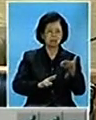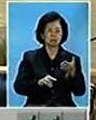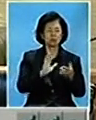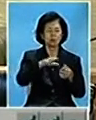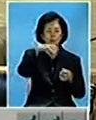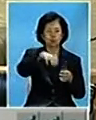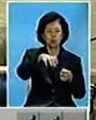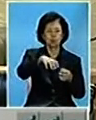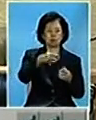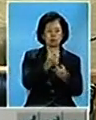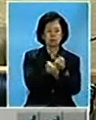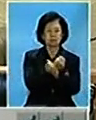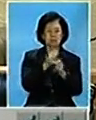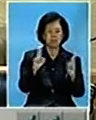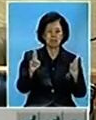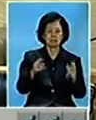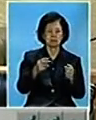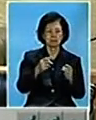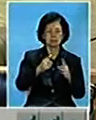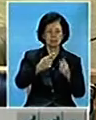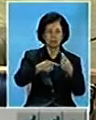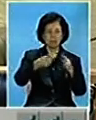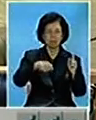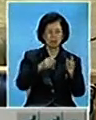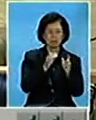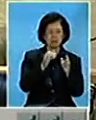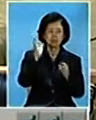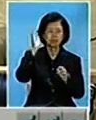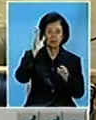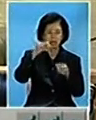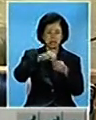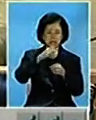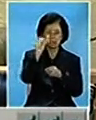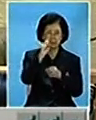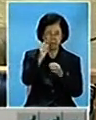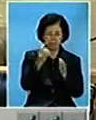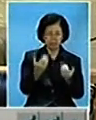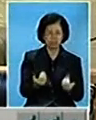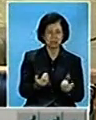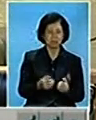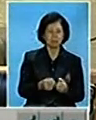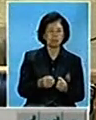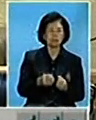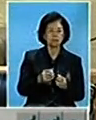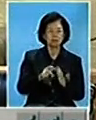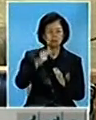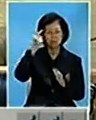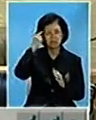สระที่มาอภิปรายในสภาแห่งนี้ความคิดเห็นต่อราย